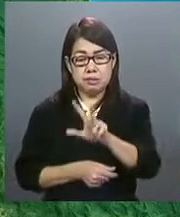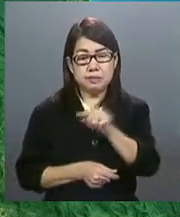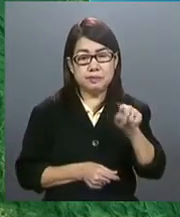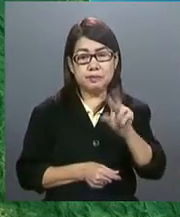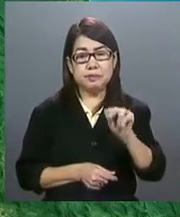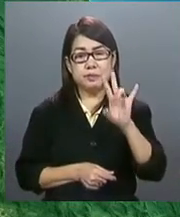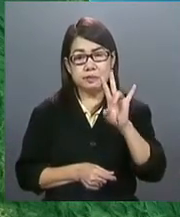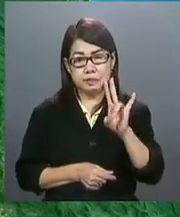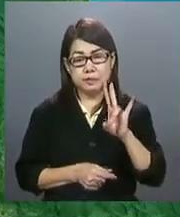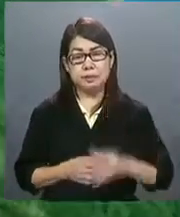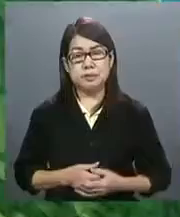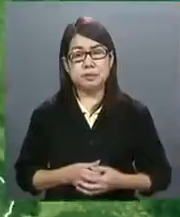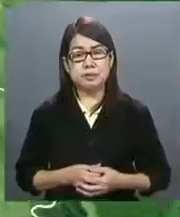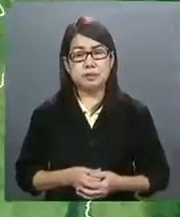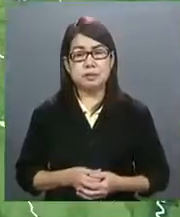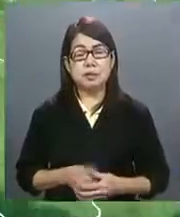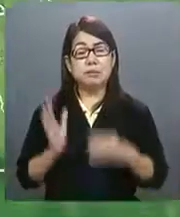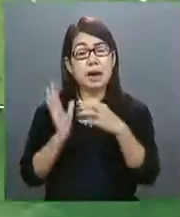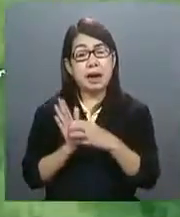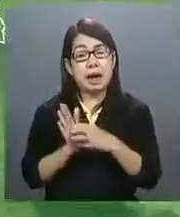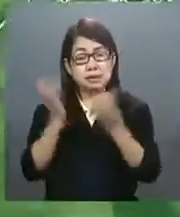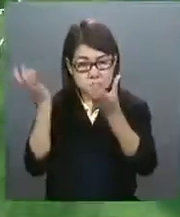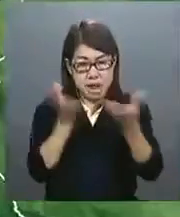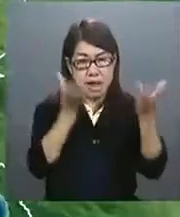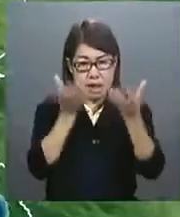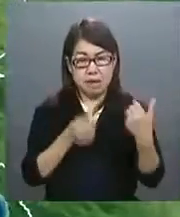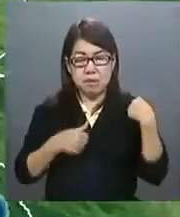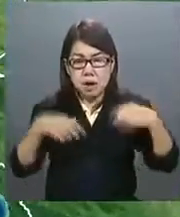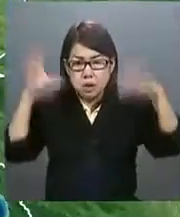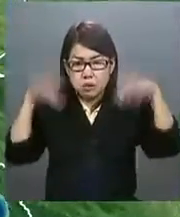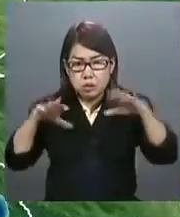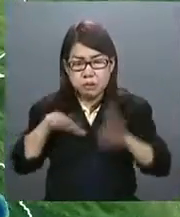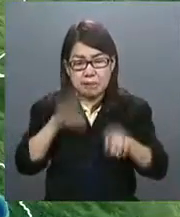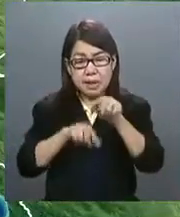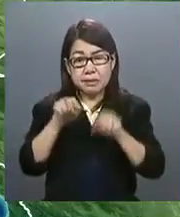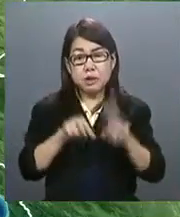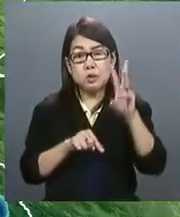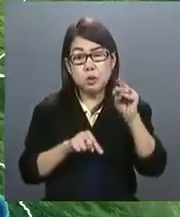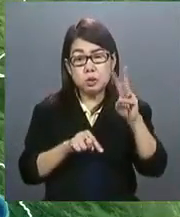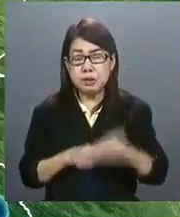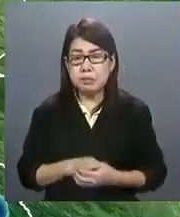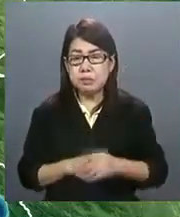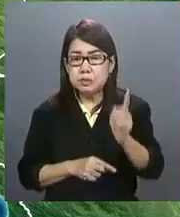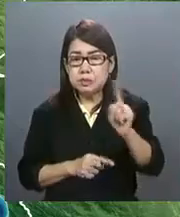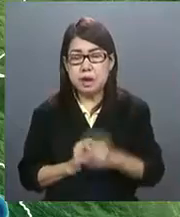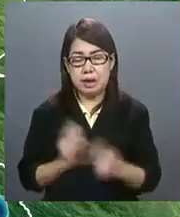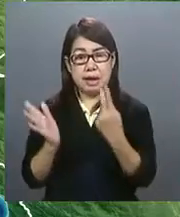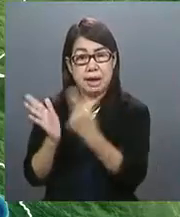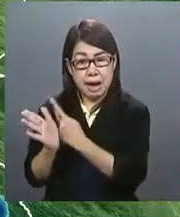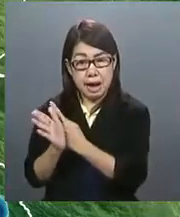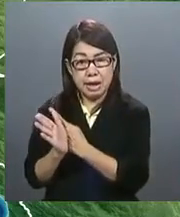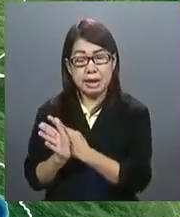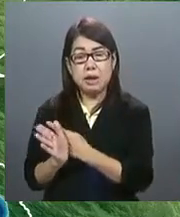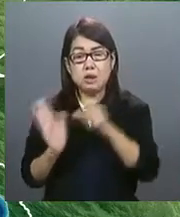23-37 องศาเซลเซียสภาคกลางมีเมฆเป็นส่วนมากกับมีฝนฟ้าคะนอง 60% ของพื้นที่ส่วนมากที่บริเวณจังหวัดกาญจนบุรี